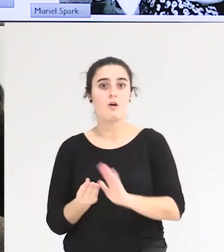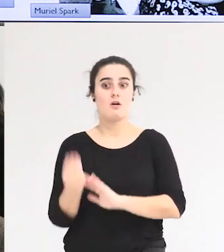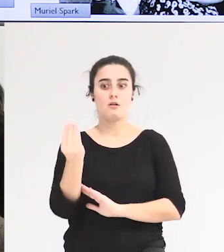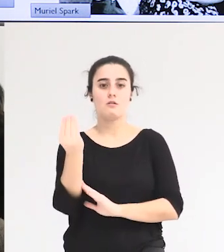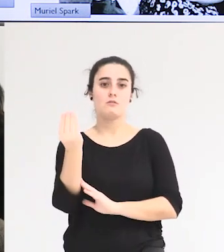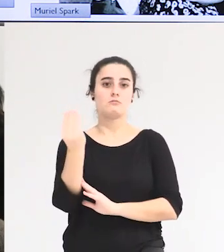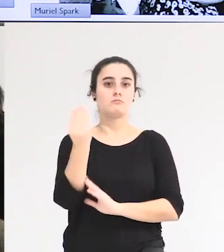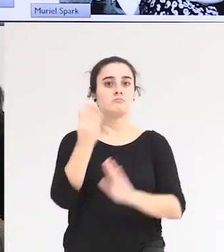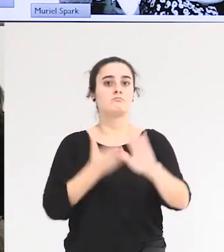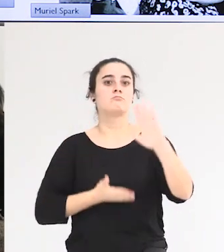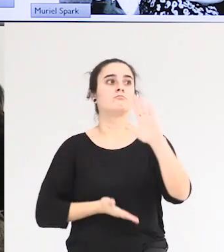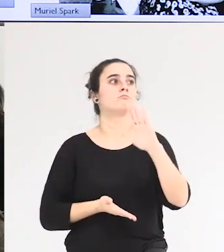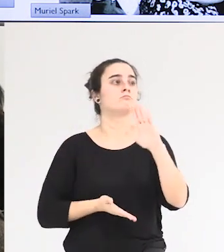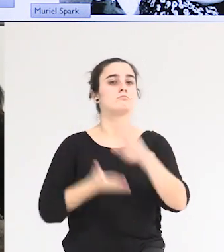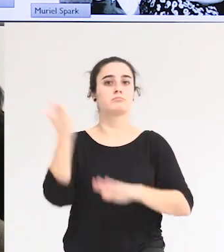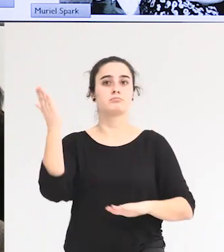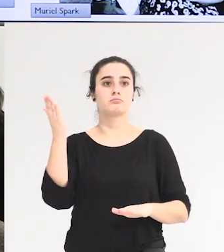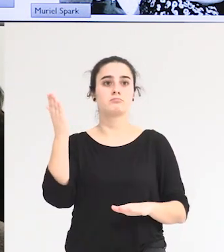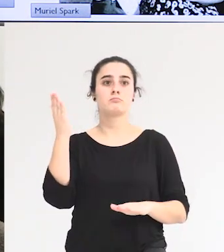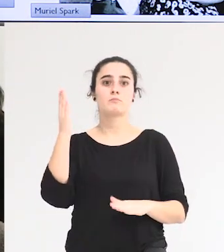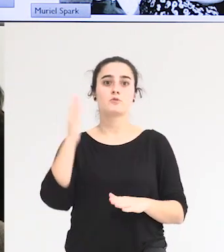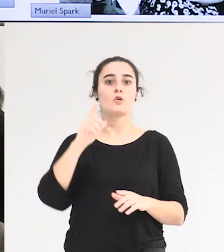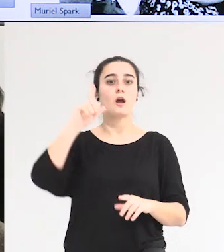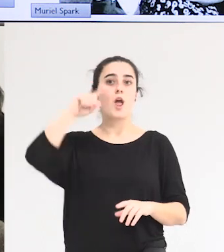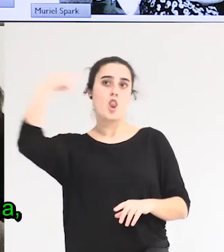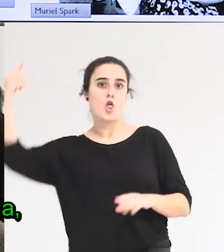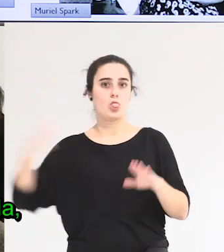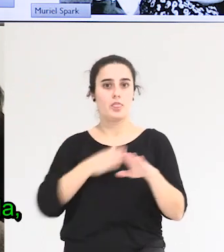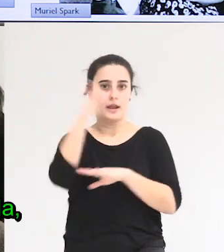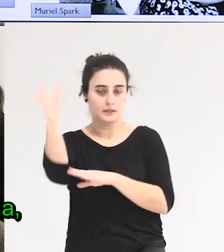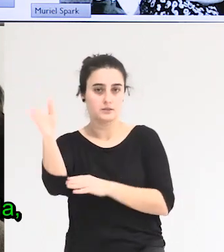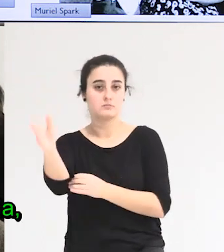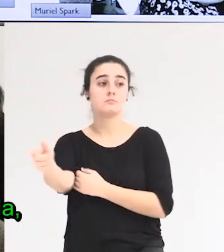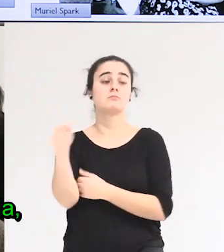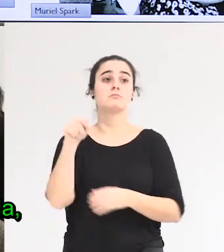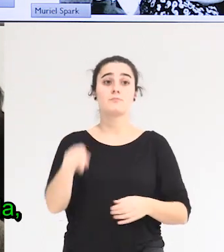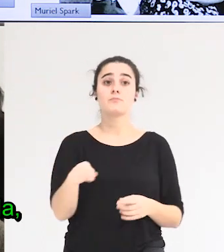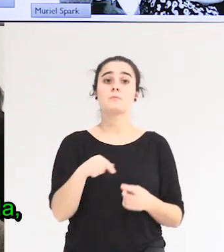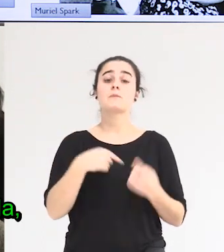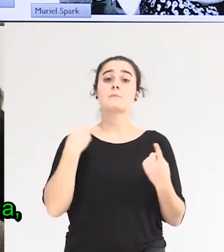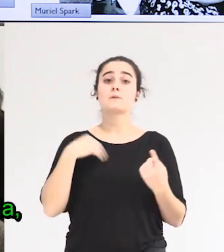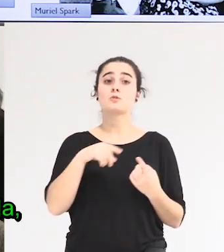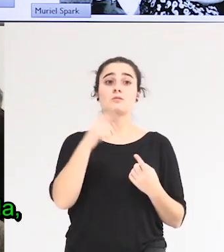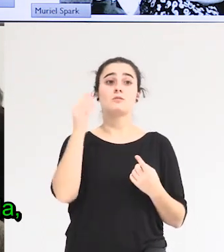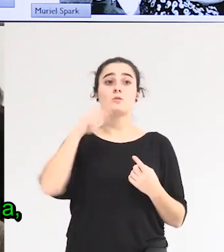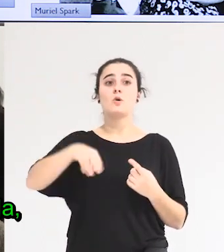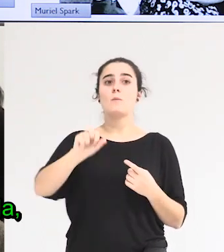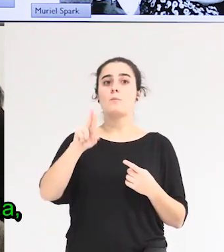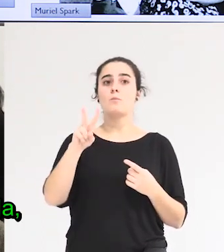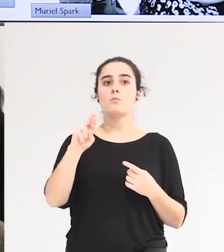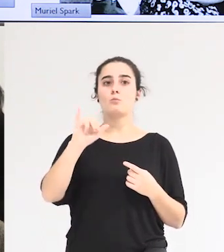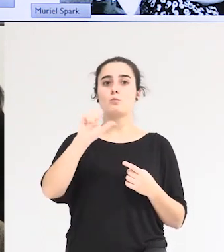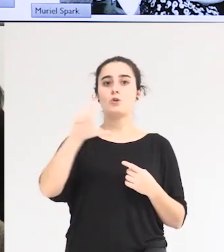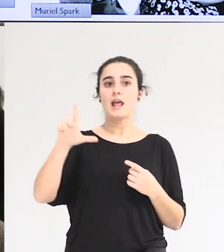umearekin joan zen Rodesiatik Londresera, ez? Eta Muriel Sparken kasua oso antzekoa da, bera ere